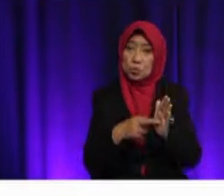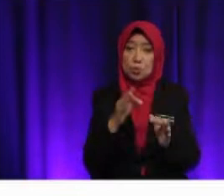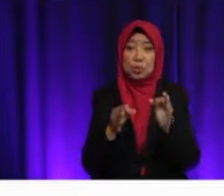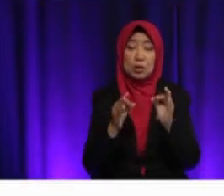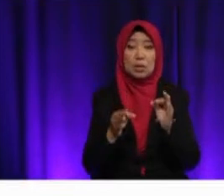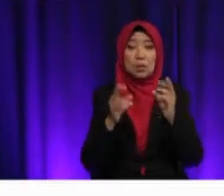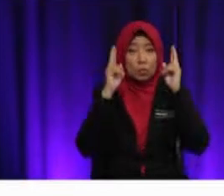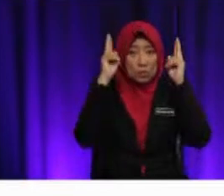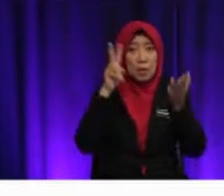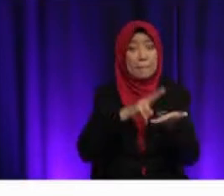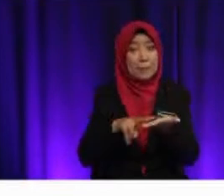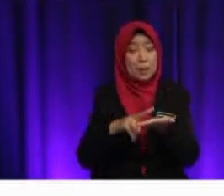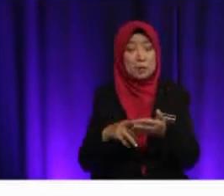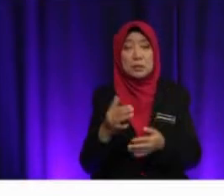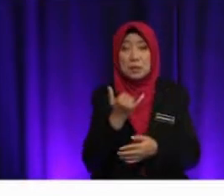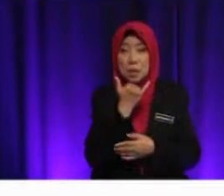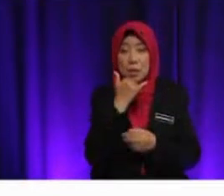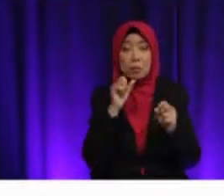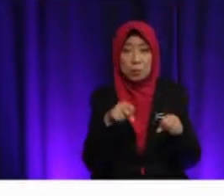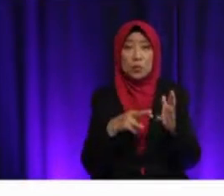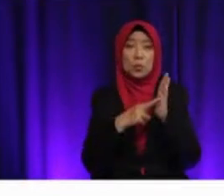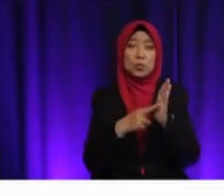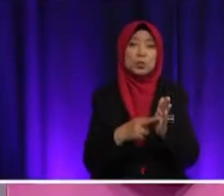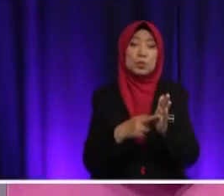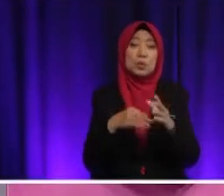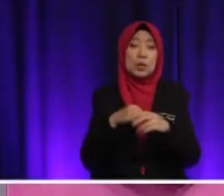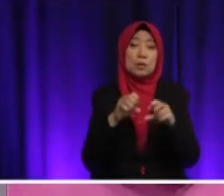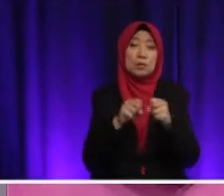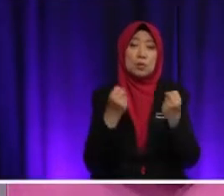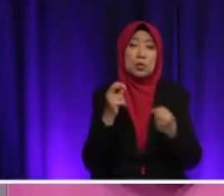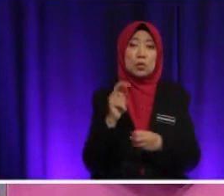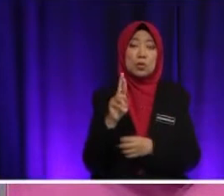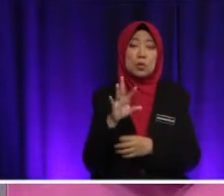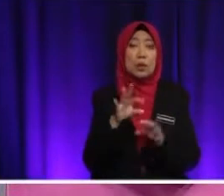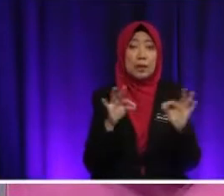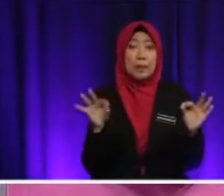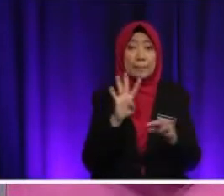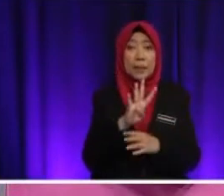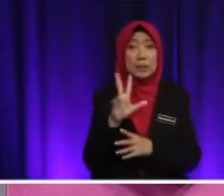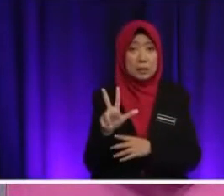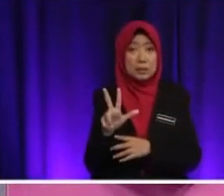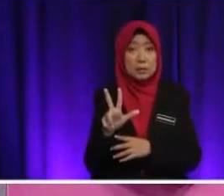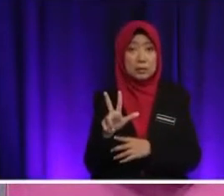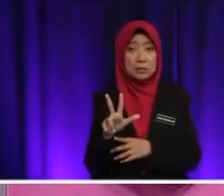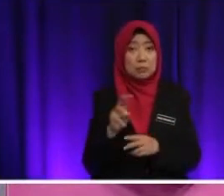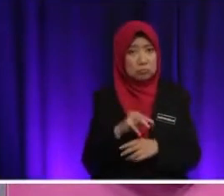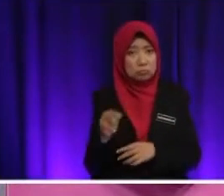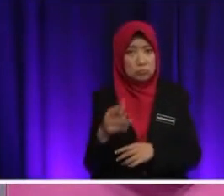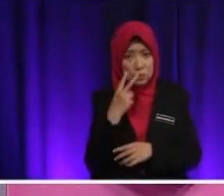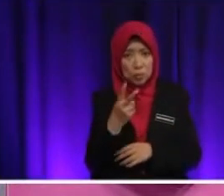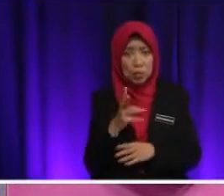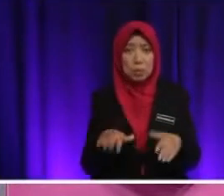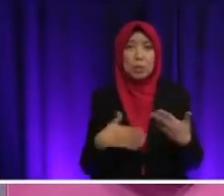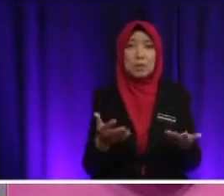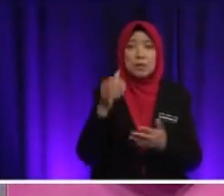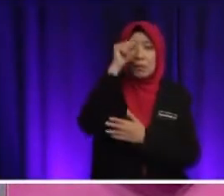ke, manalah tahu kan manusia ni kadang-kadang salah, ya. Boleh rujuk dalam surah Nur ayat 43. Okey, murid-murid boleh tengok, ya, bagaimana